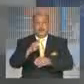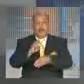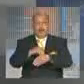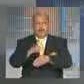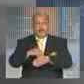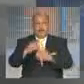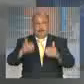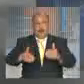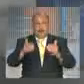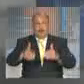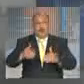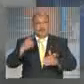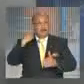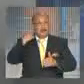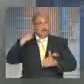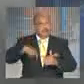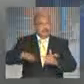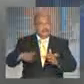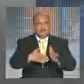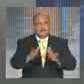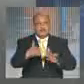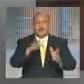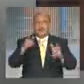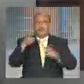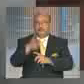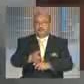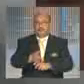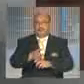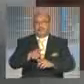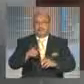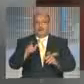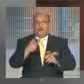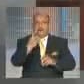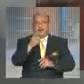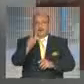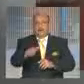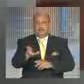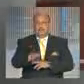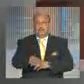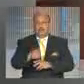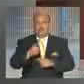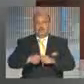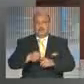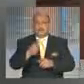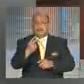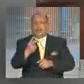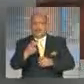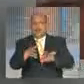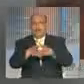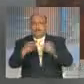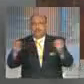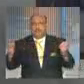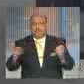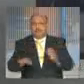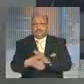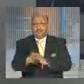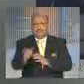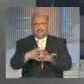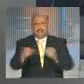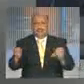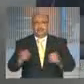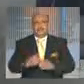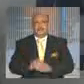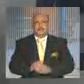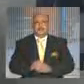داخل المنطقة العسكرية المغلقة. مقتل كاهل في 50 داخل المنطقة العسكرية المغلقة جبل الشعنبي بطلق ناري من